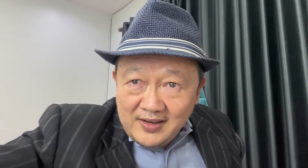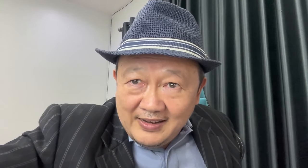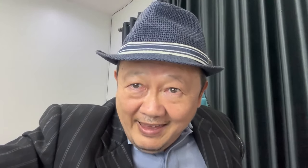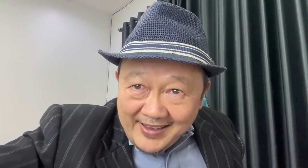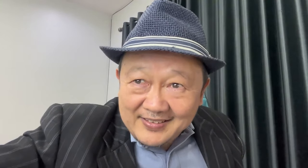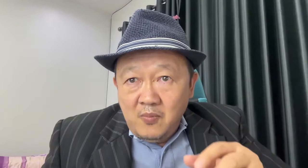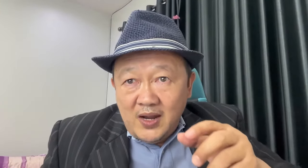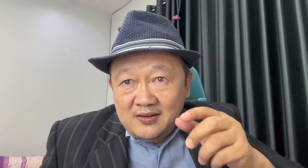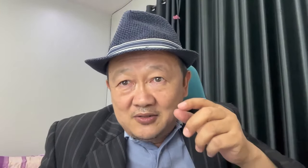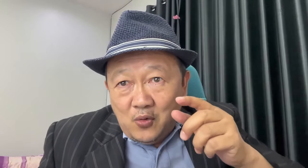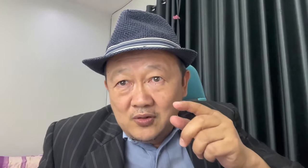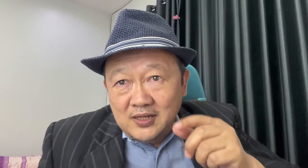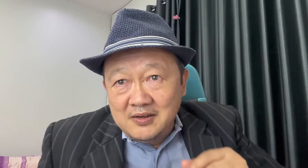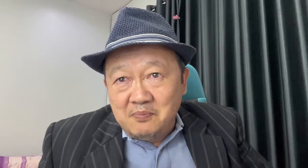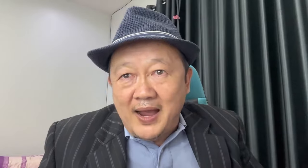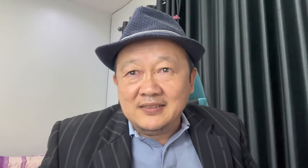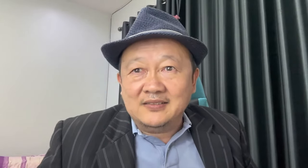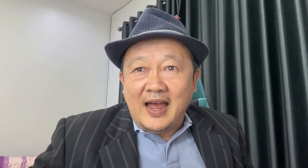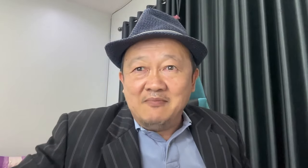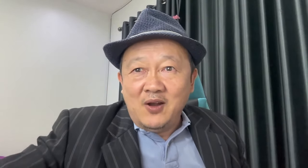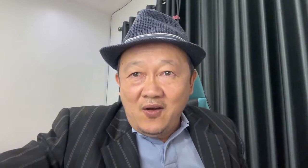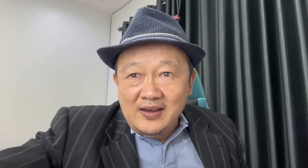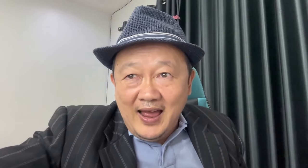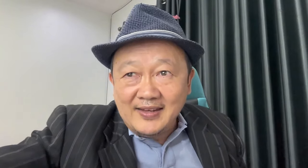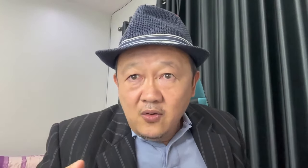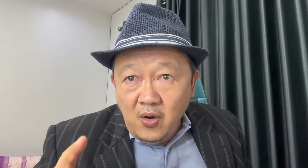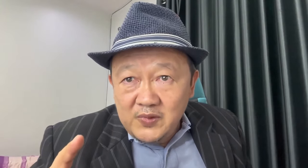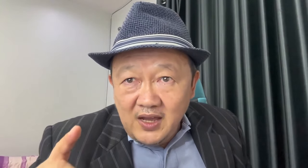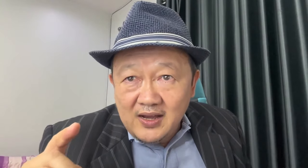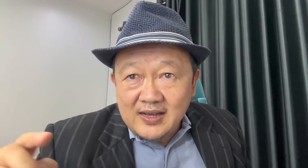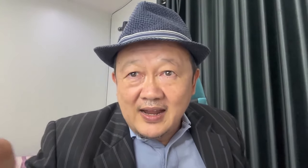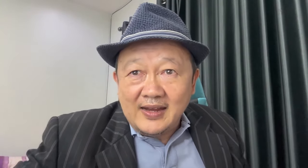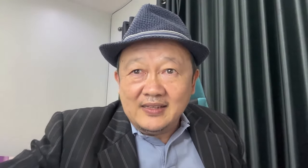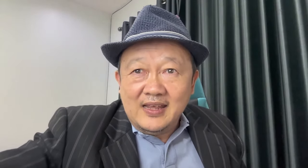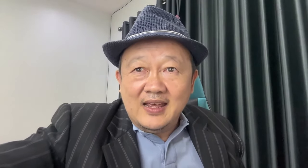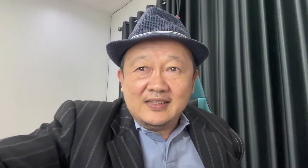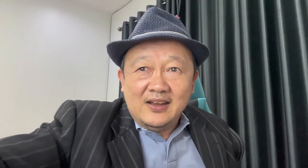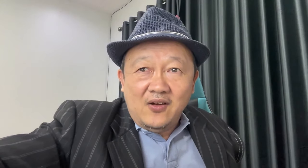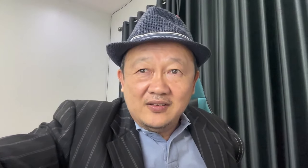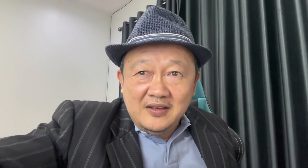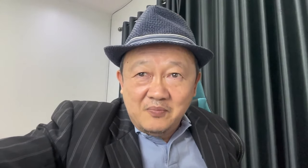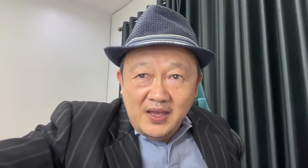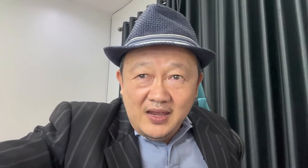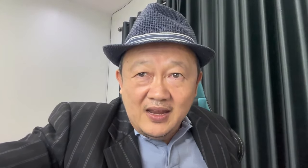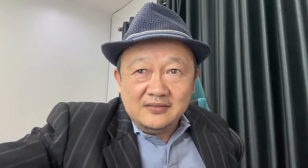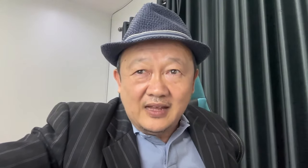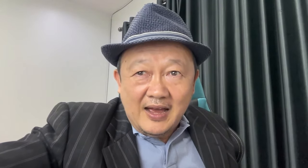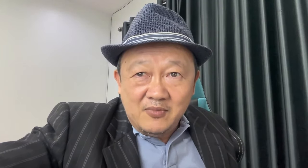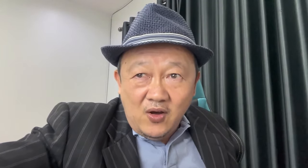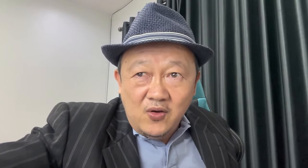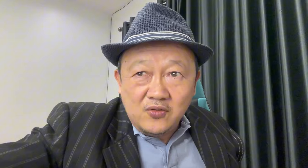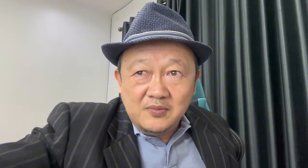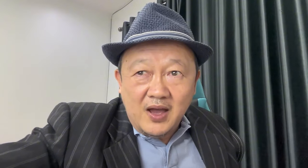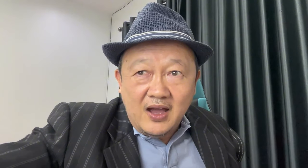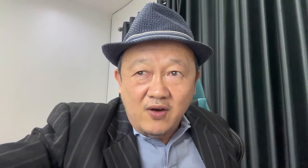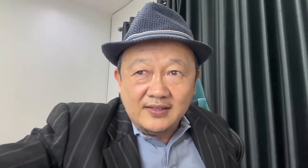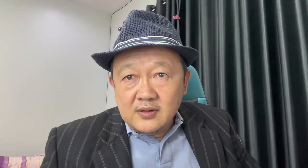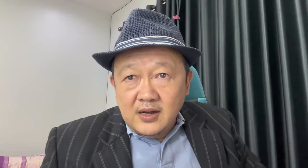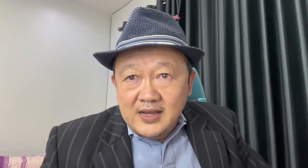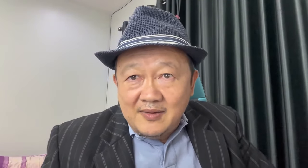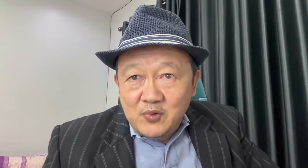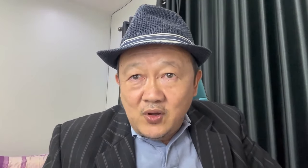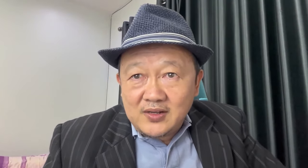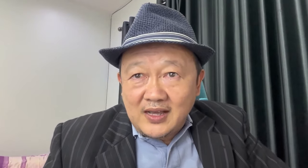อีวนนั่นเองมันสูงถึง 1300ล้านงบเยอะขนาดนี้ตลอด 1ปีเนี่ย 365